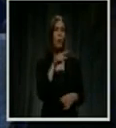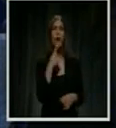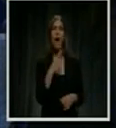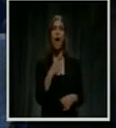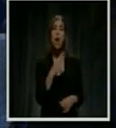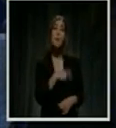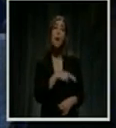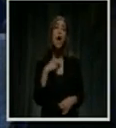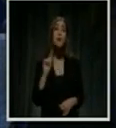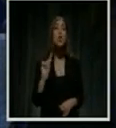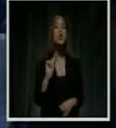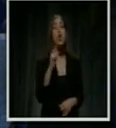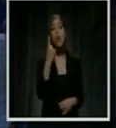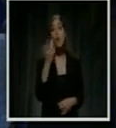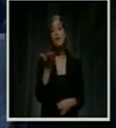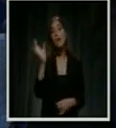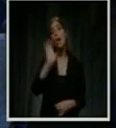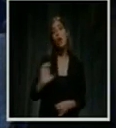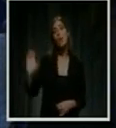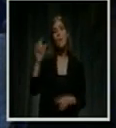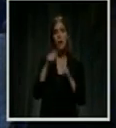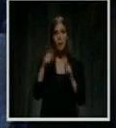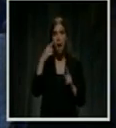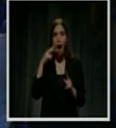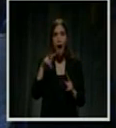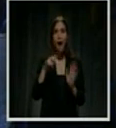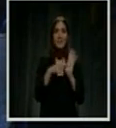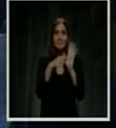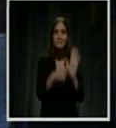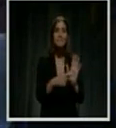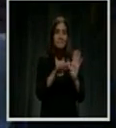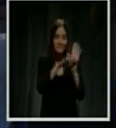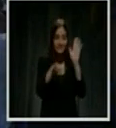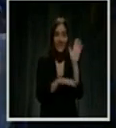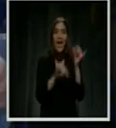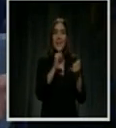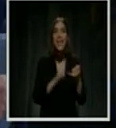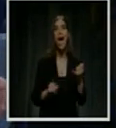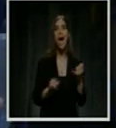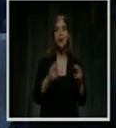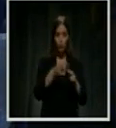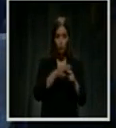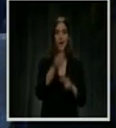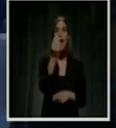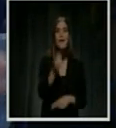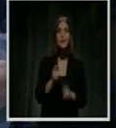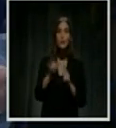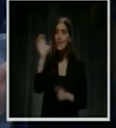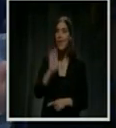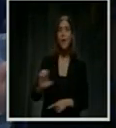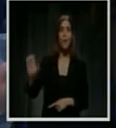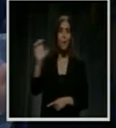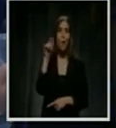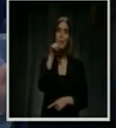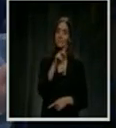Malta. L-inqas pajjiż li tassorbi fondi Ewropej minn dak li kunu available għalina. U tafu għalfejn, x'meta ma